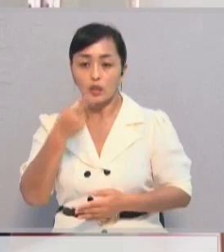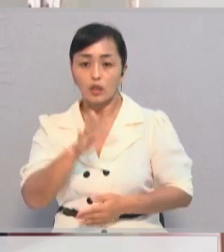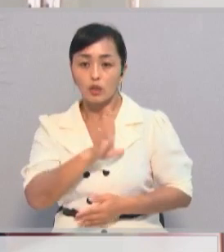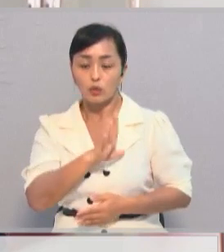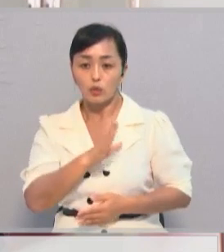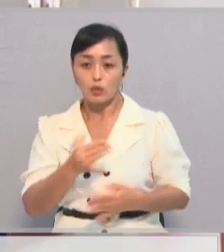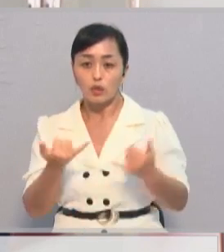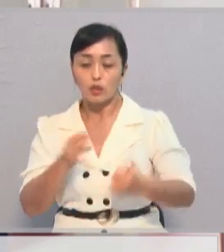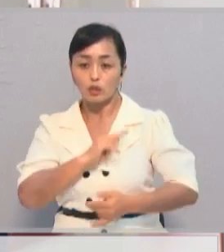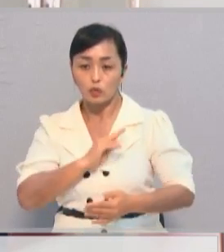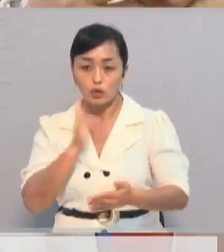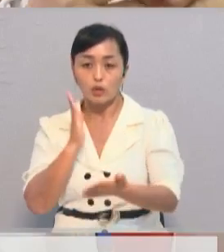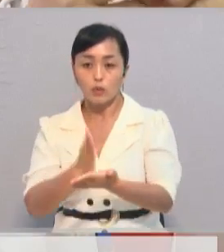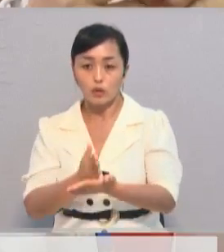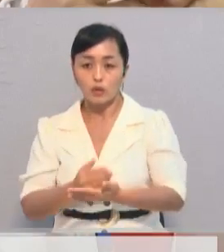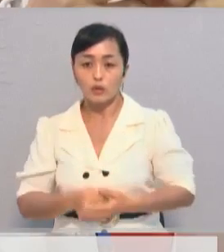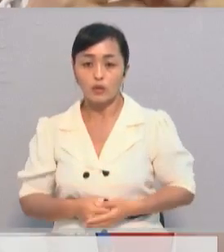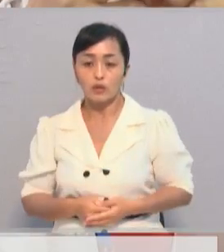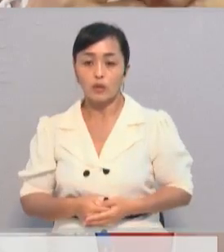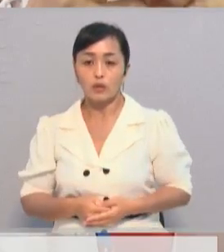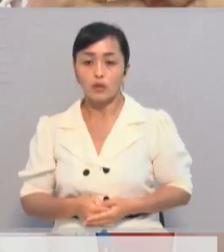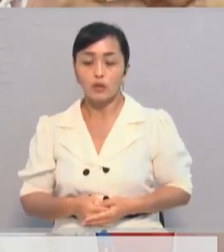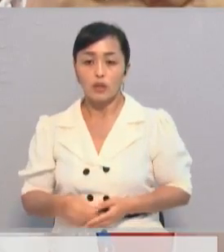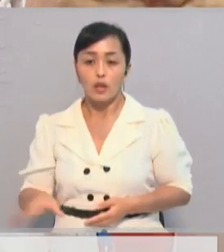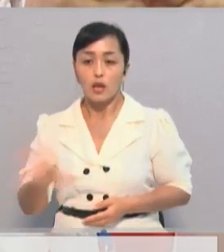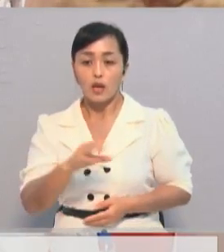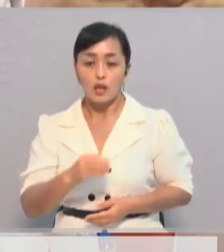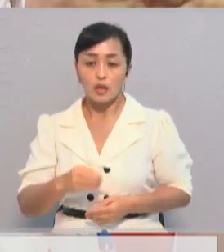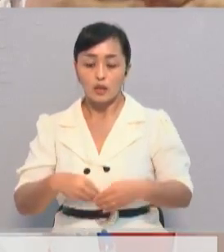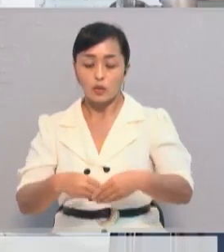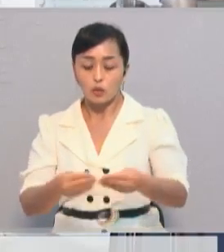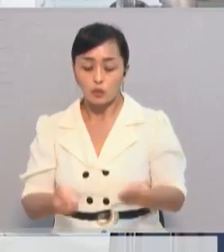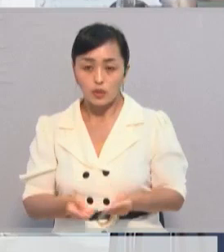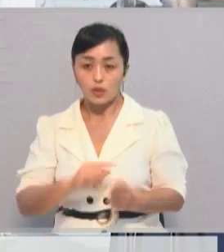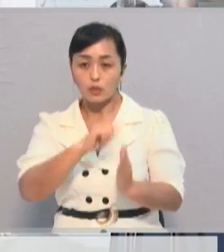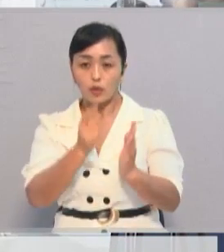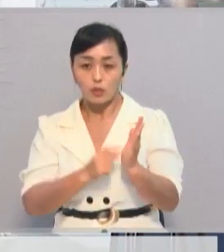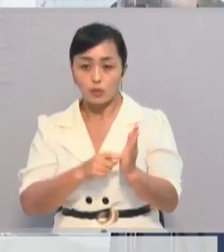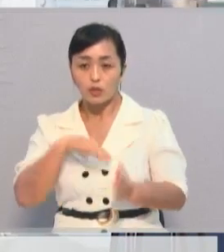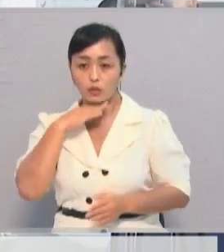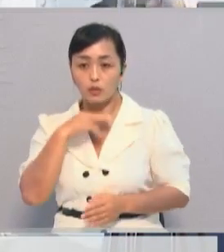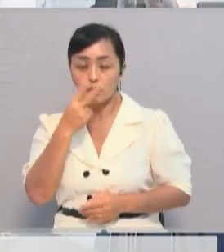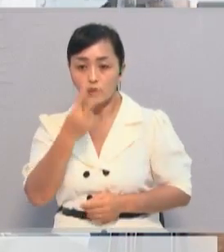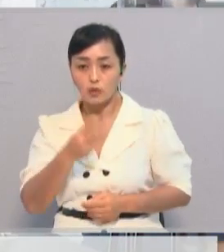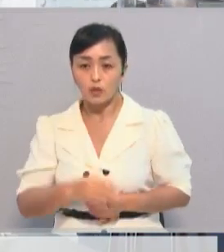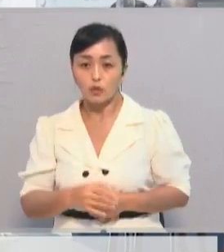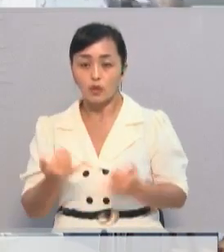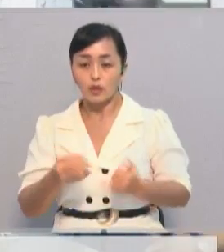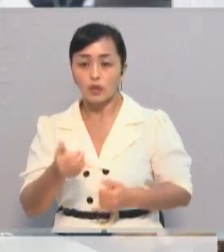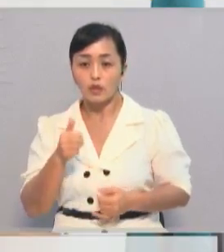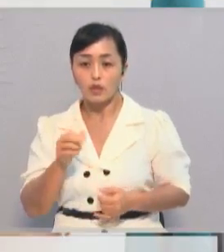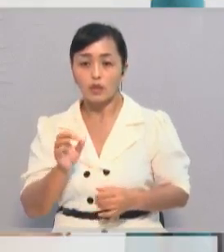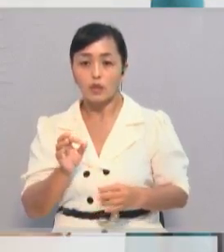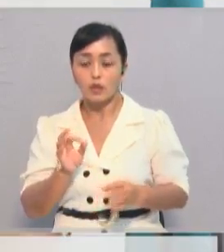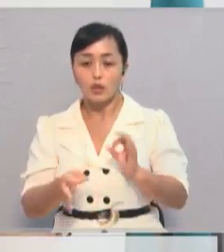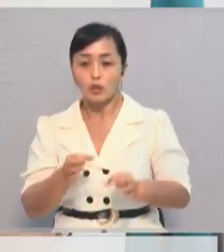оны ары қарай дамыту. Игі бастама әр отбасыдағы әлеуметтік проблемаларға аса назар аудара отырып, дұрыс тамақтанбау,